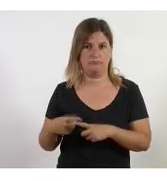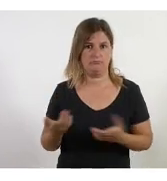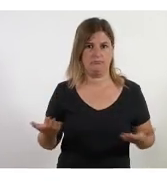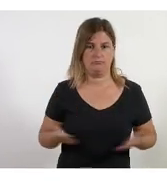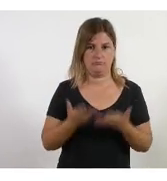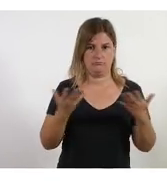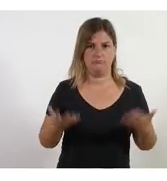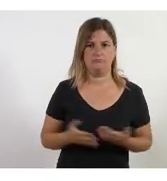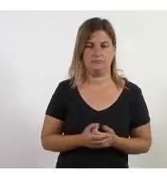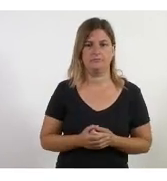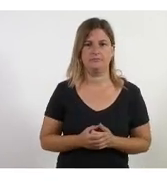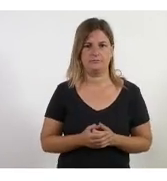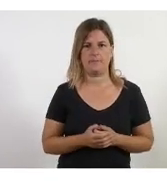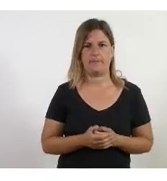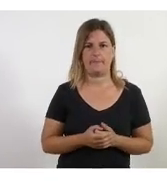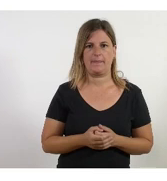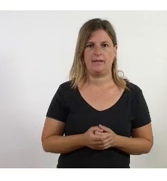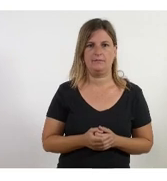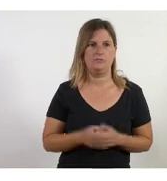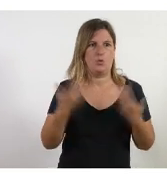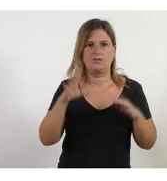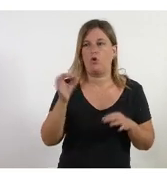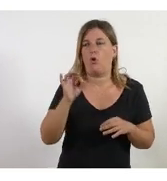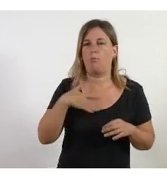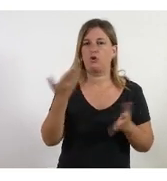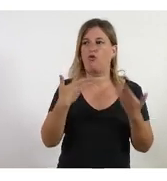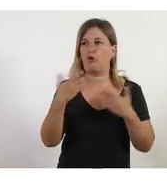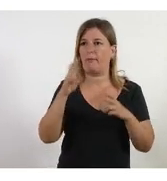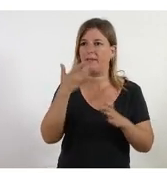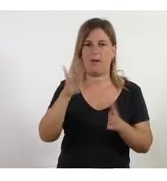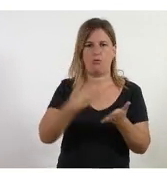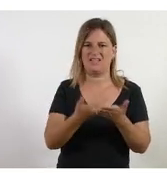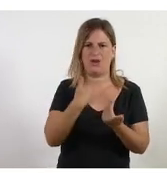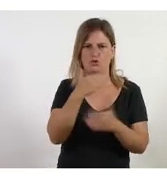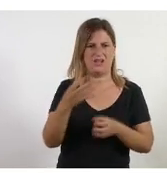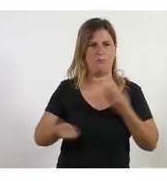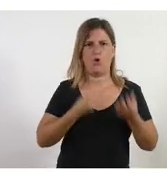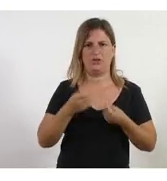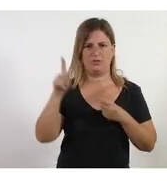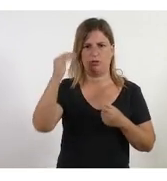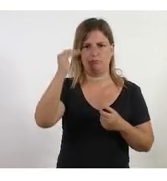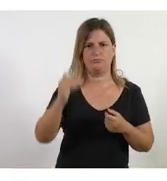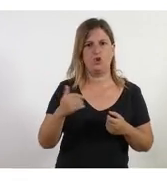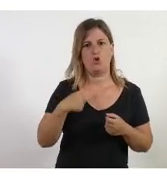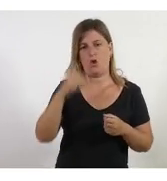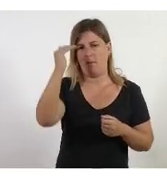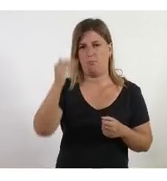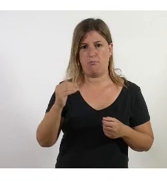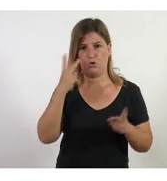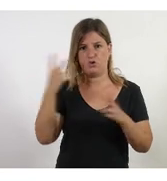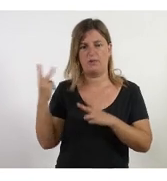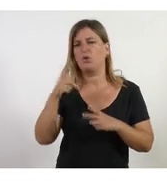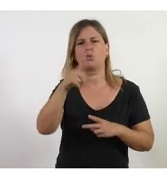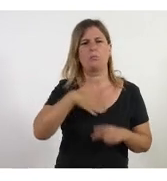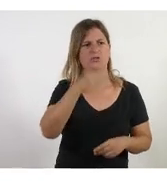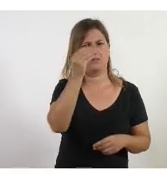qualsevol disciplina o qualsevol cosa que a tu t'agradi, en poesia, jo què sé, el que a tu et motivi. I l'oci. Jo he posat aquestes categories, però pots posar-ne